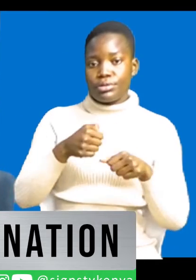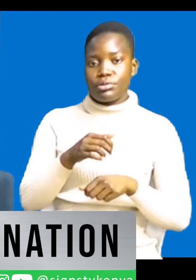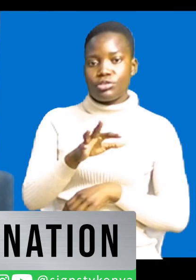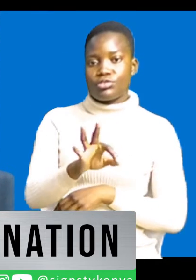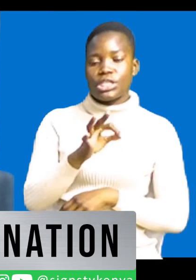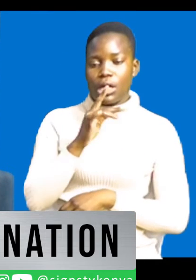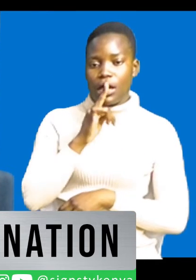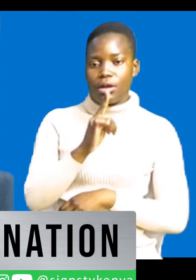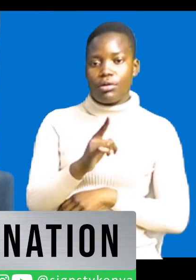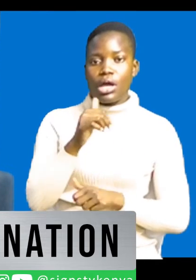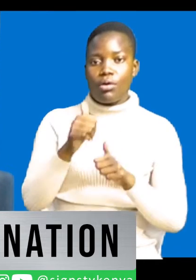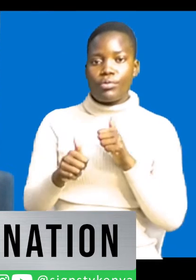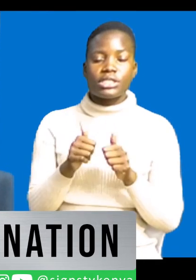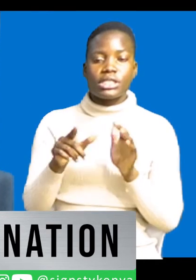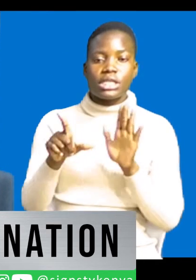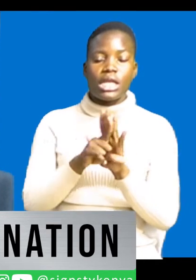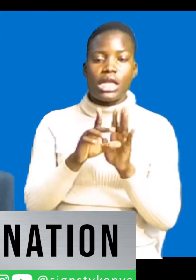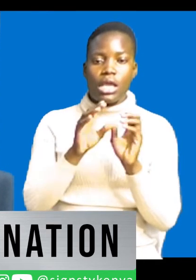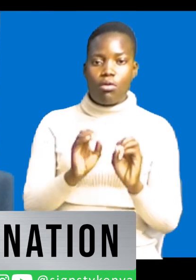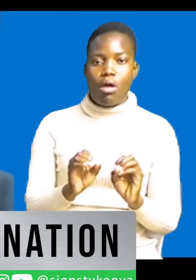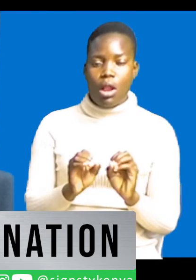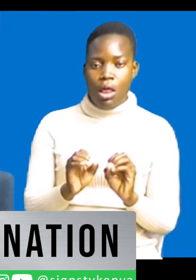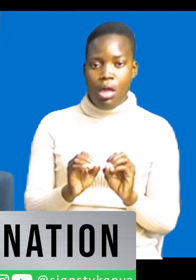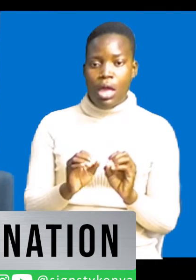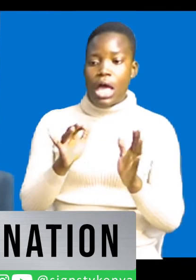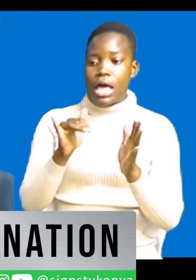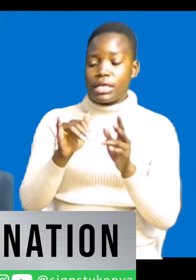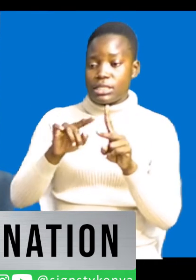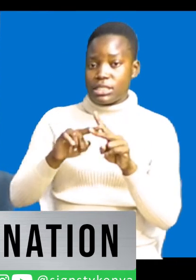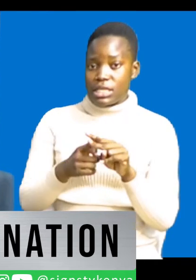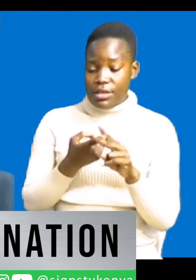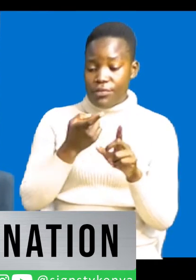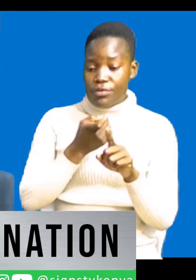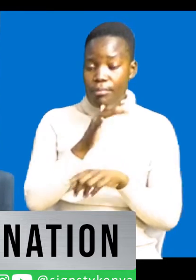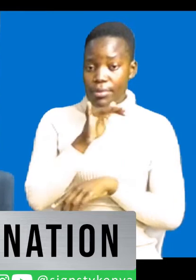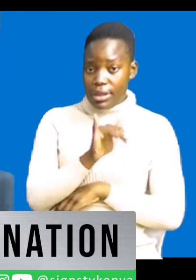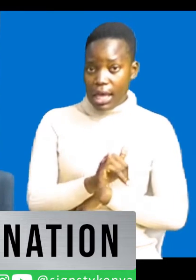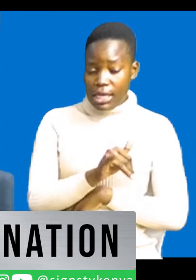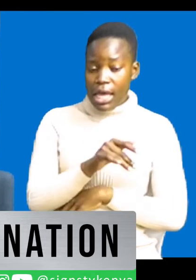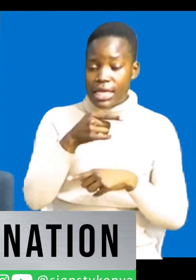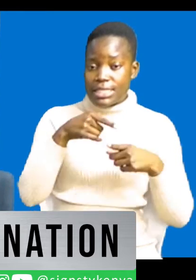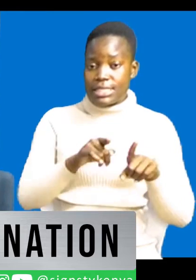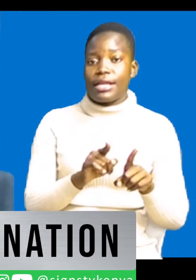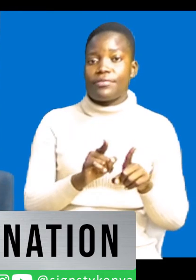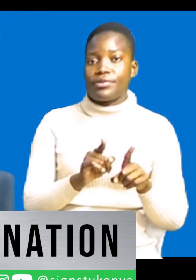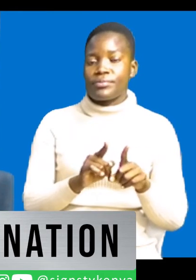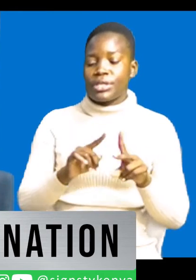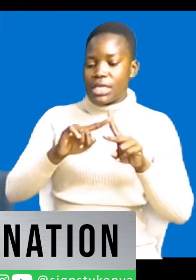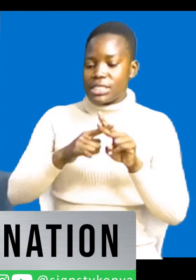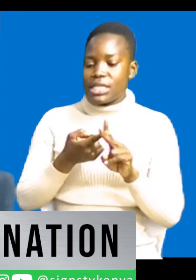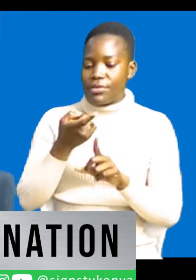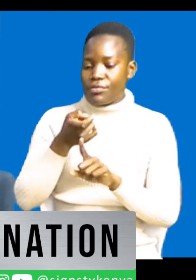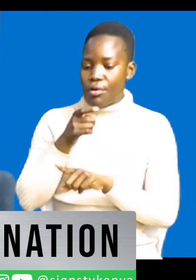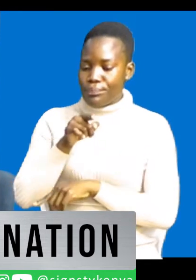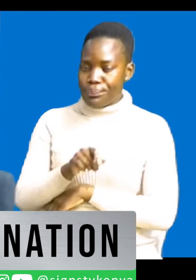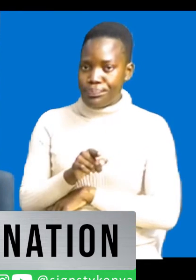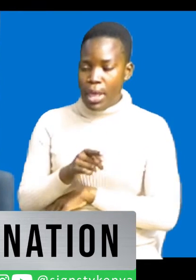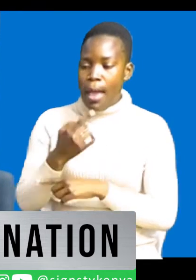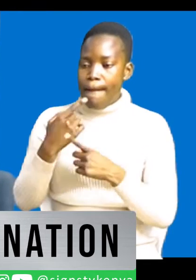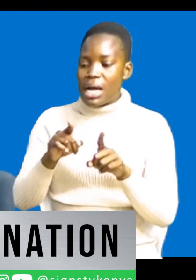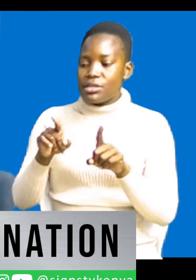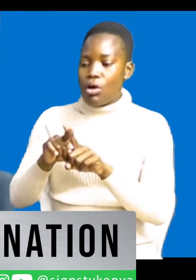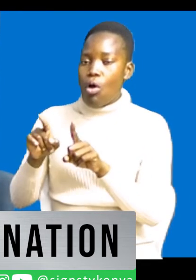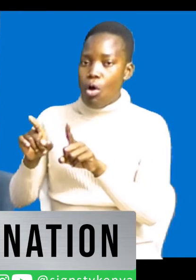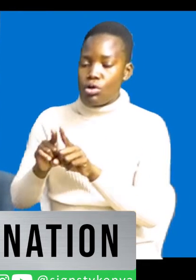an order that is illegal. Hiyo inaanzia kwanza hapo. Yeye mwenyewe kwanza pia aanzie hapo. Lakini pia